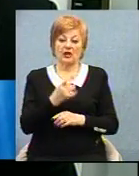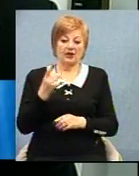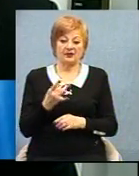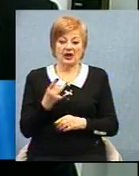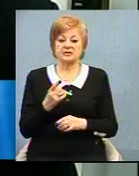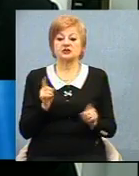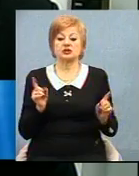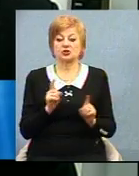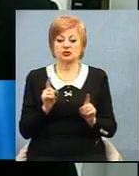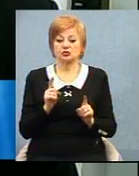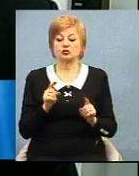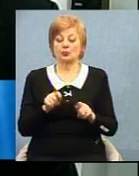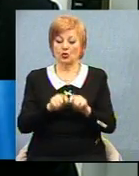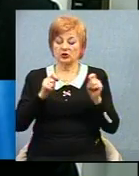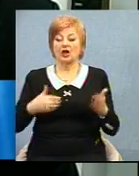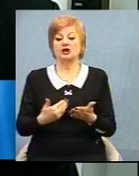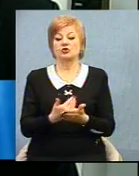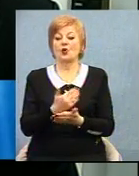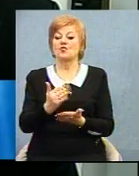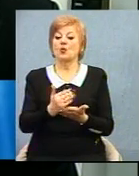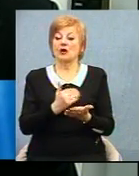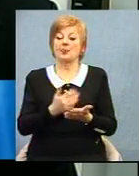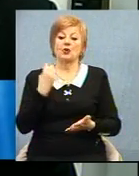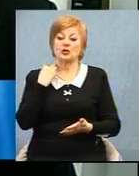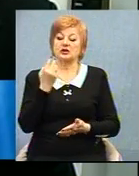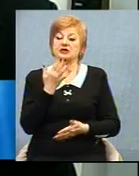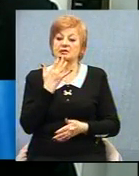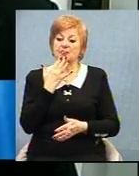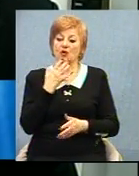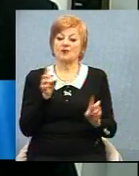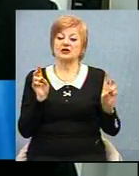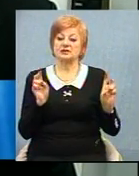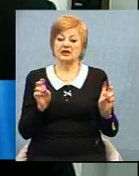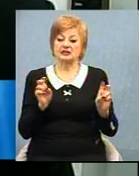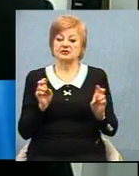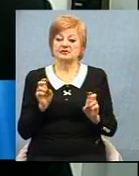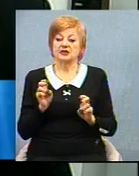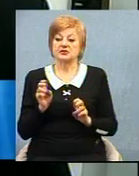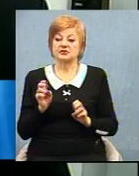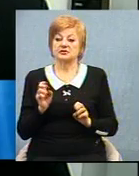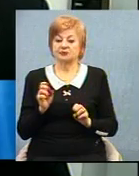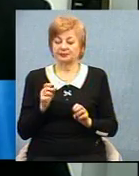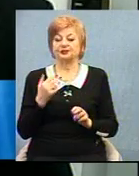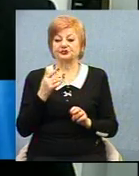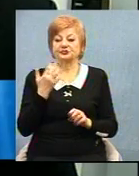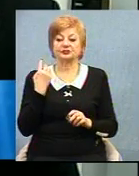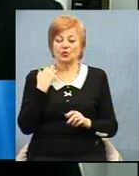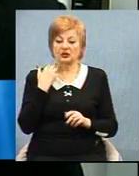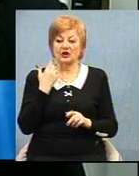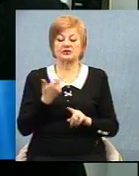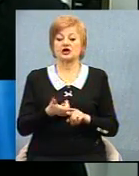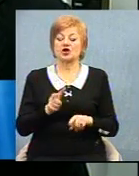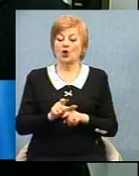відкривати нову програму англійської мови. Називається Access English. І я дуже